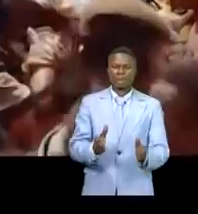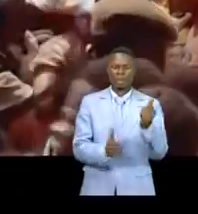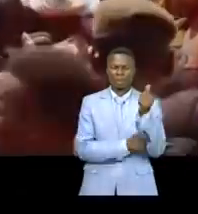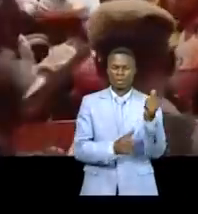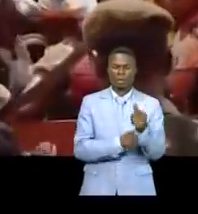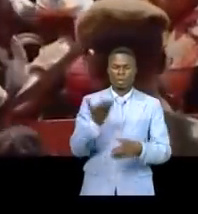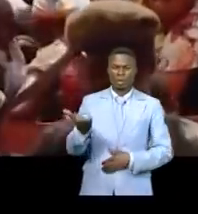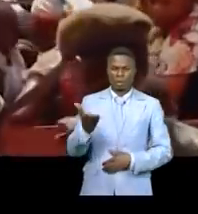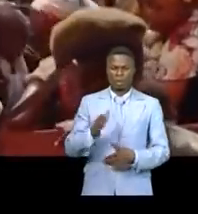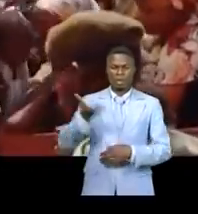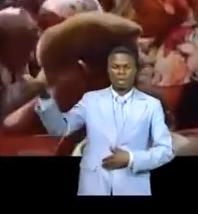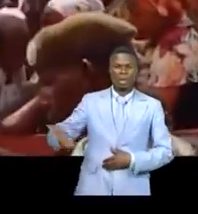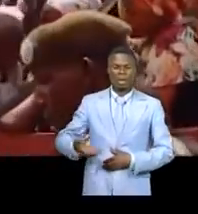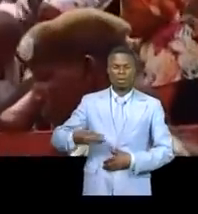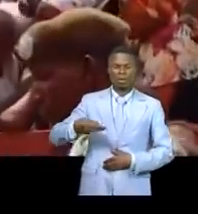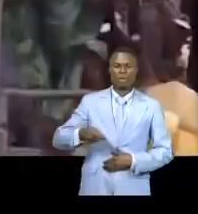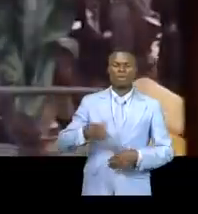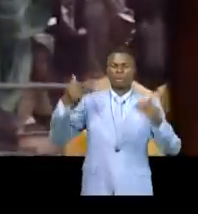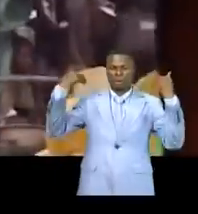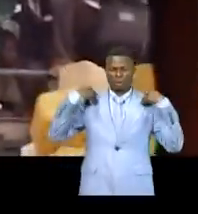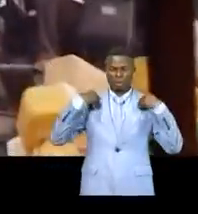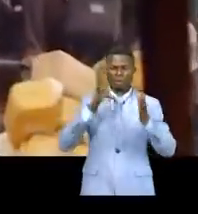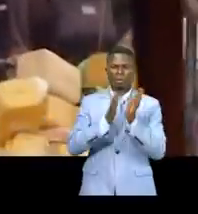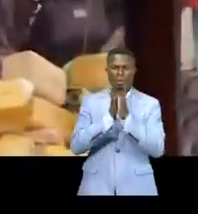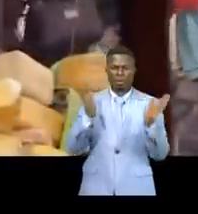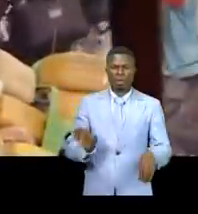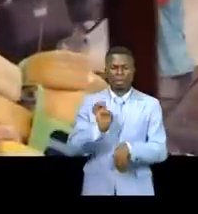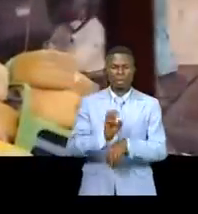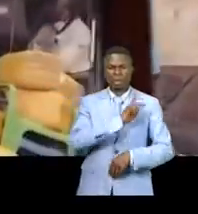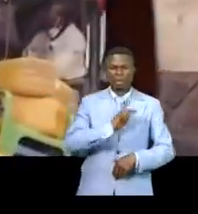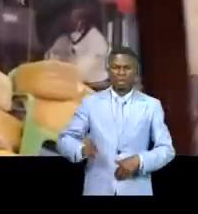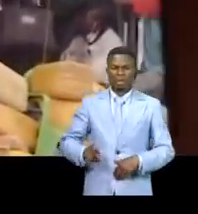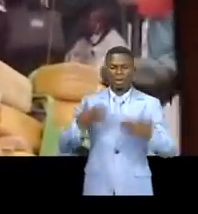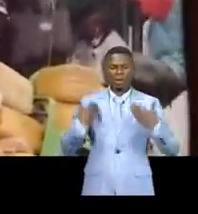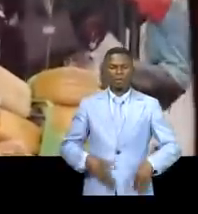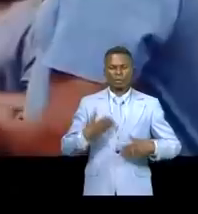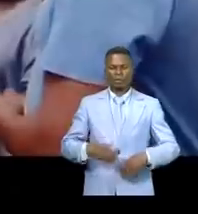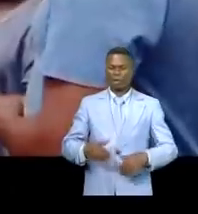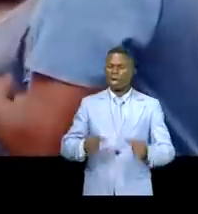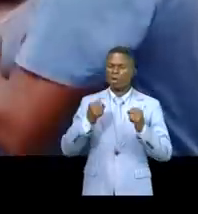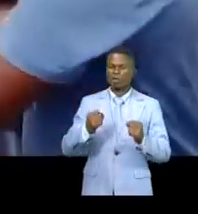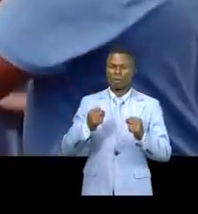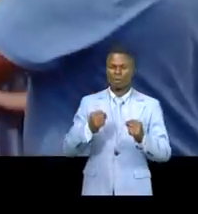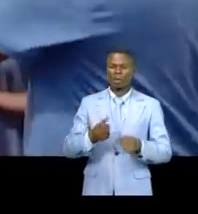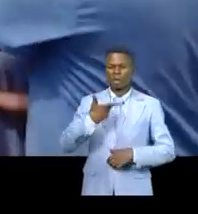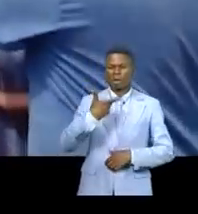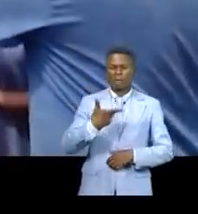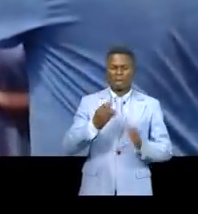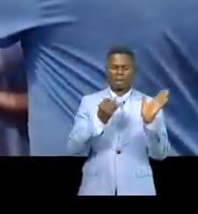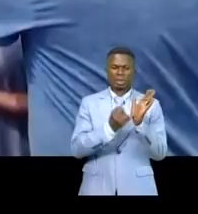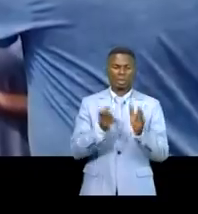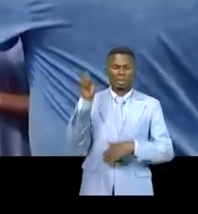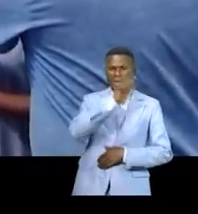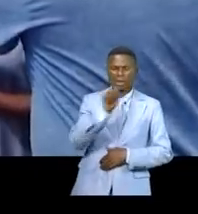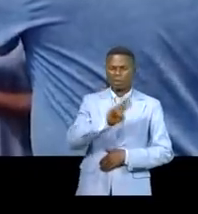transporteurs. Invités, officiels et fidèles kimbanguistes vont célébrer avec faste ce mardi 6